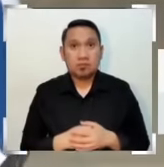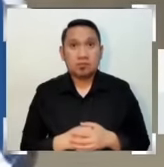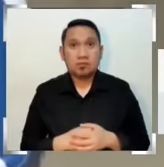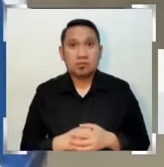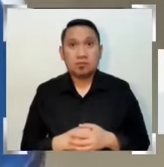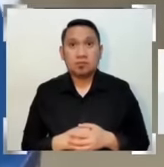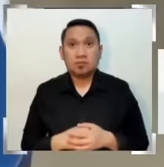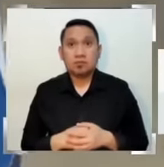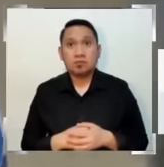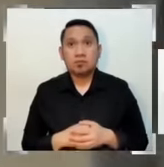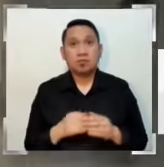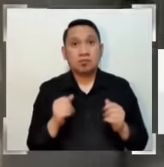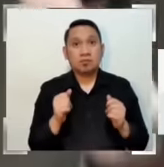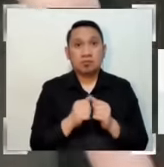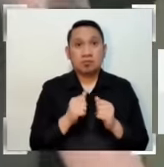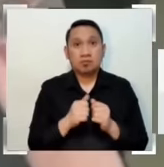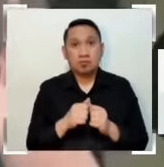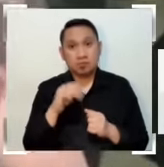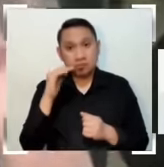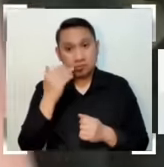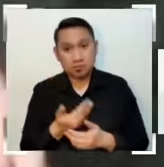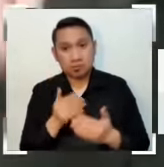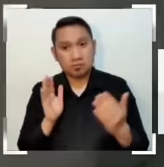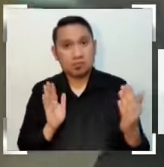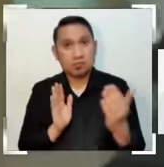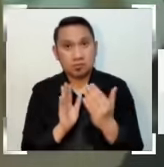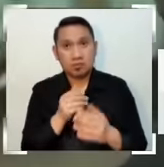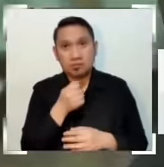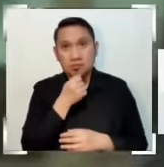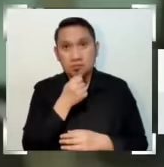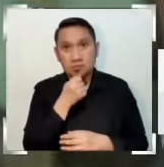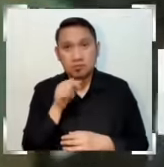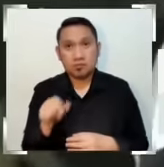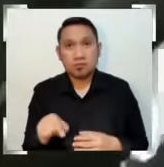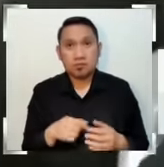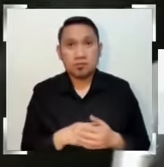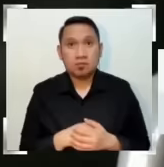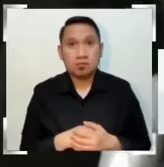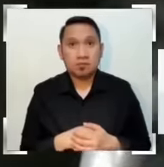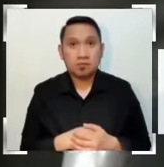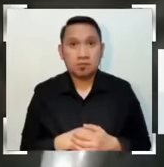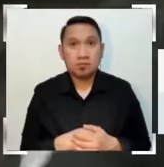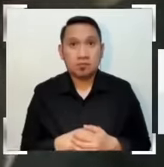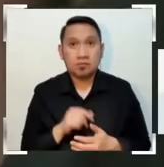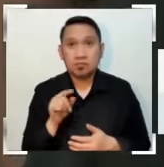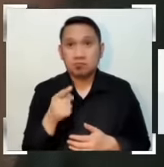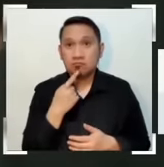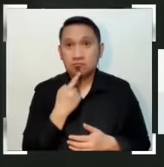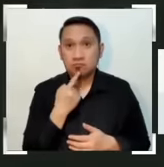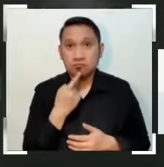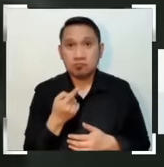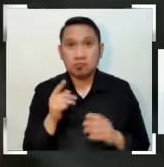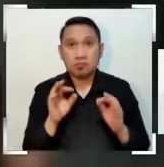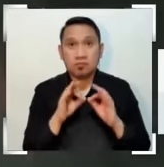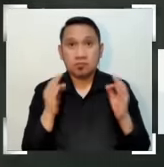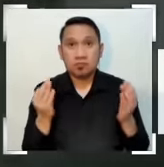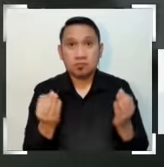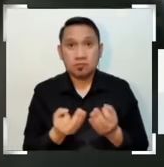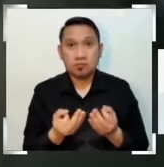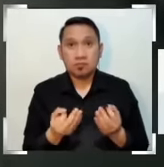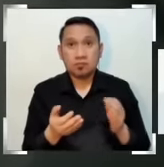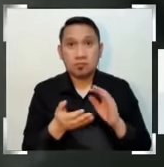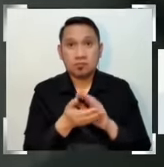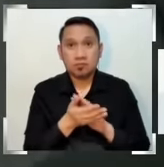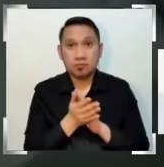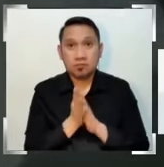Kasama ang kanyang anak, humarap sa media ang isa sa mga pinakawalang Israeli na ayon sa kanyang pamilya ay peace activist